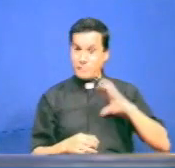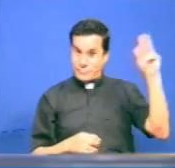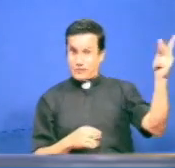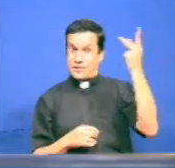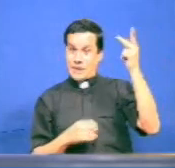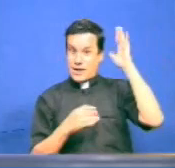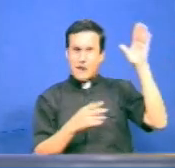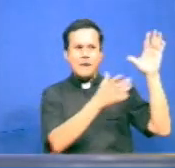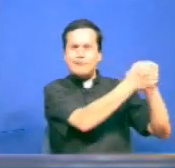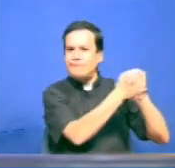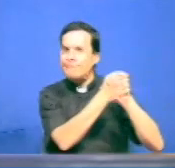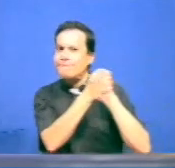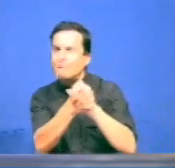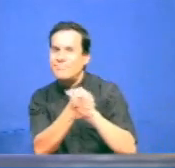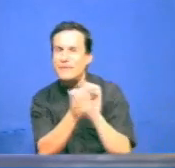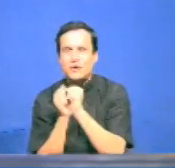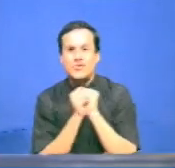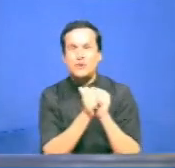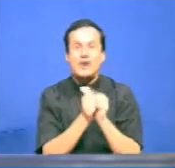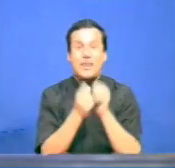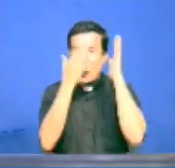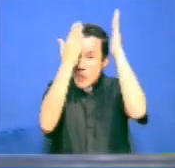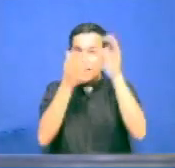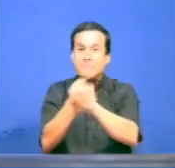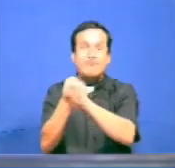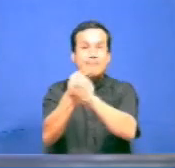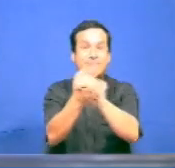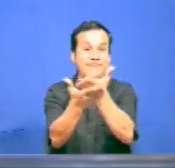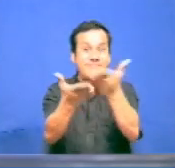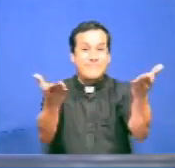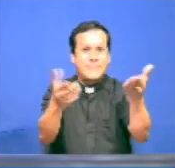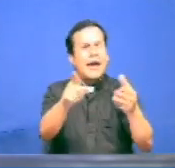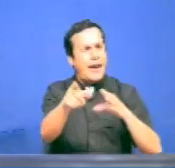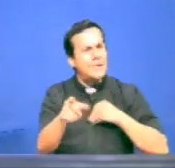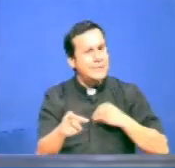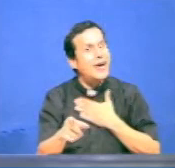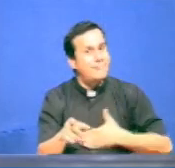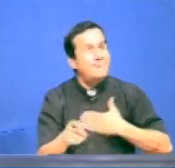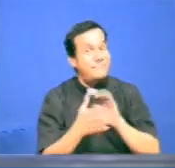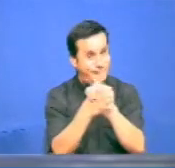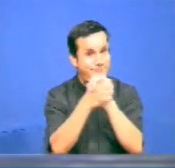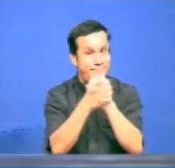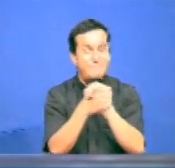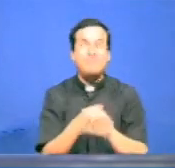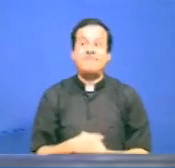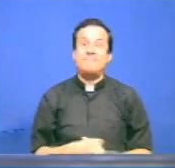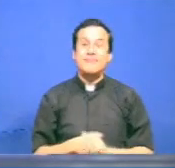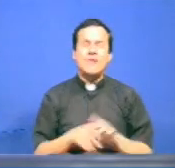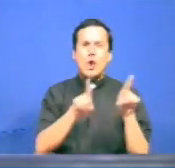salamu pamoja na maaskofu wake wote. Asanteni, napokeeni salamu zetu. Wale walio sehemu ya